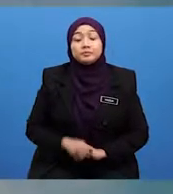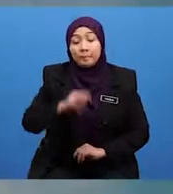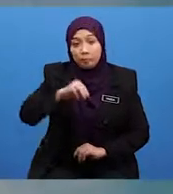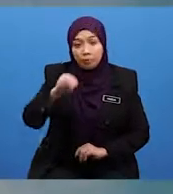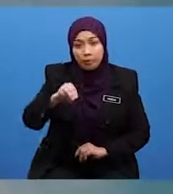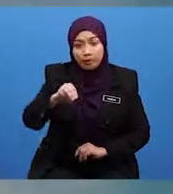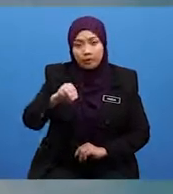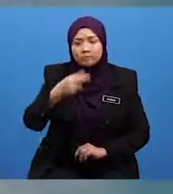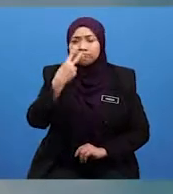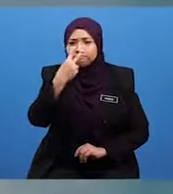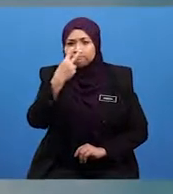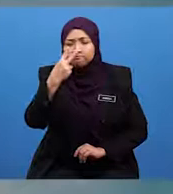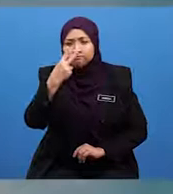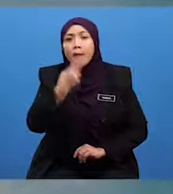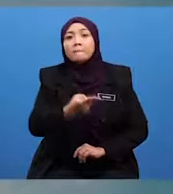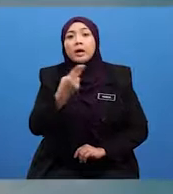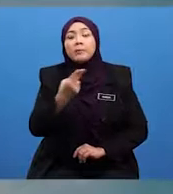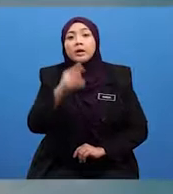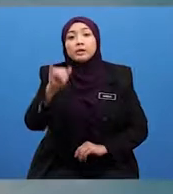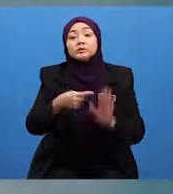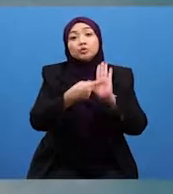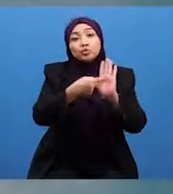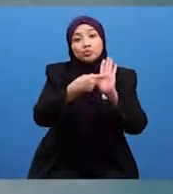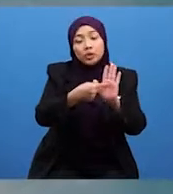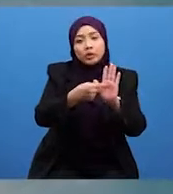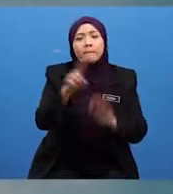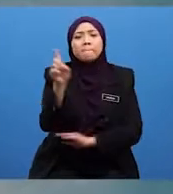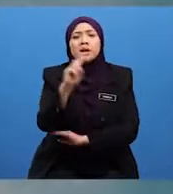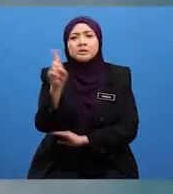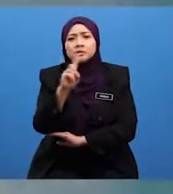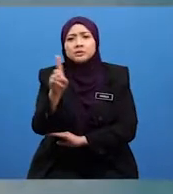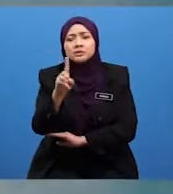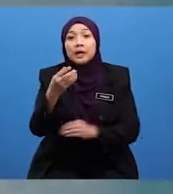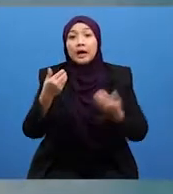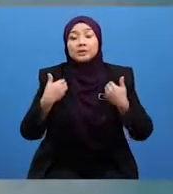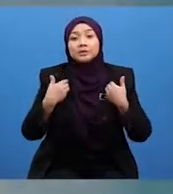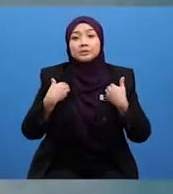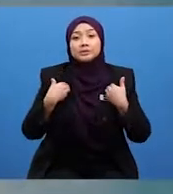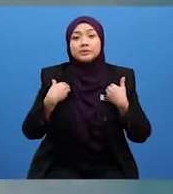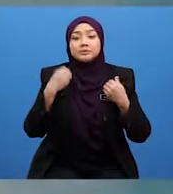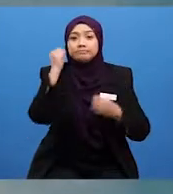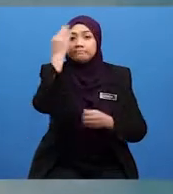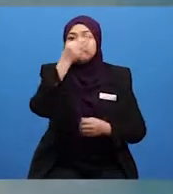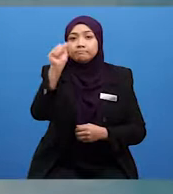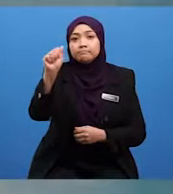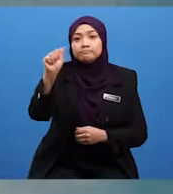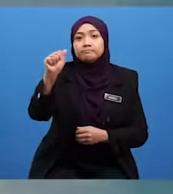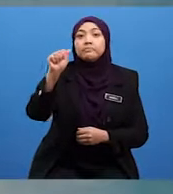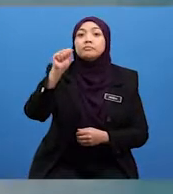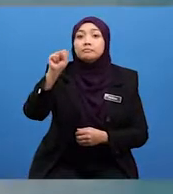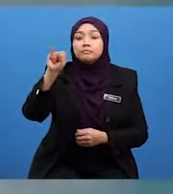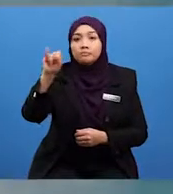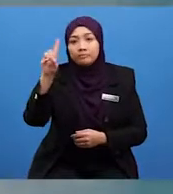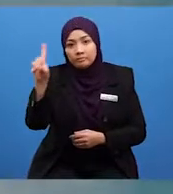Murid-murid, antara bahan-bahan yang berikut, yang manakah mempunyai sifat asid?